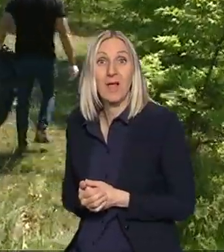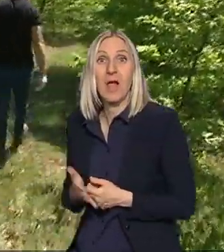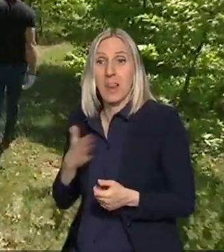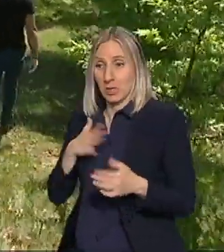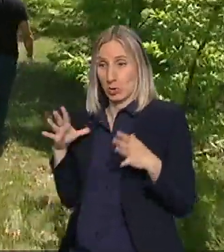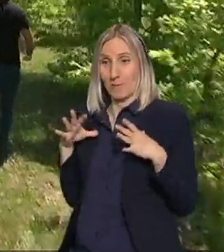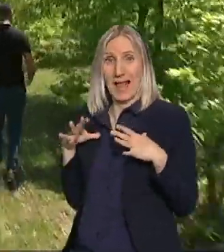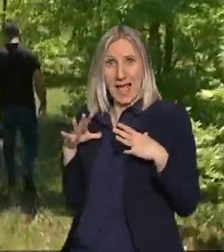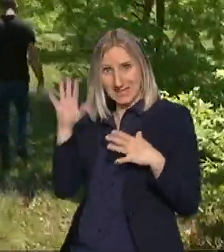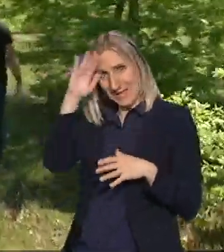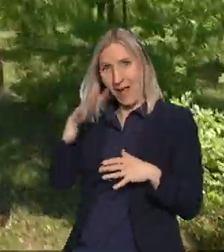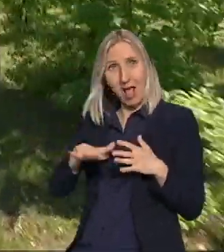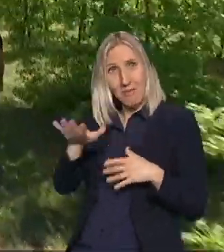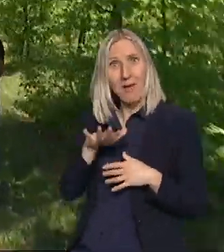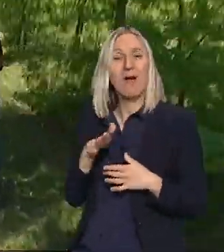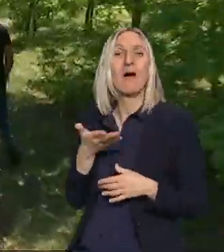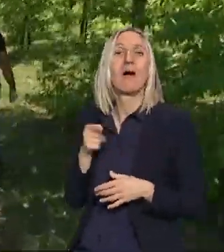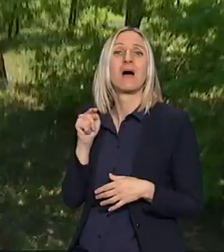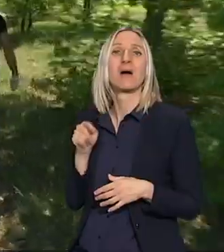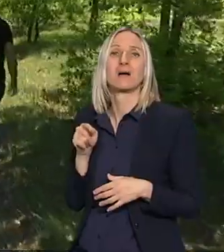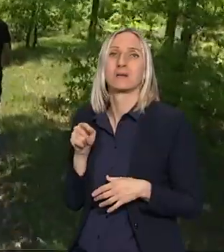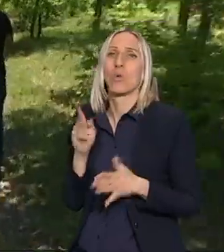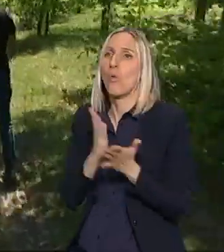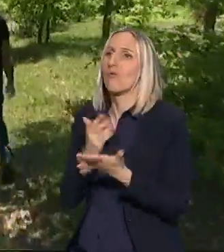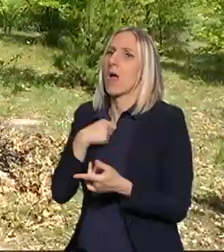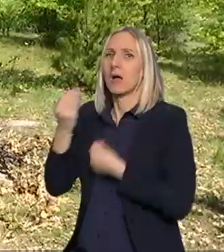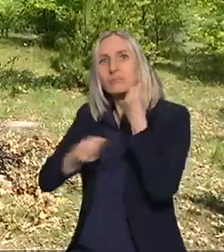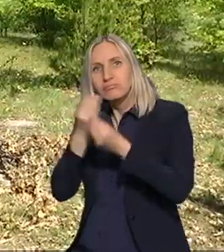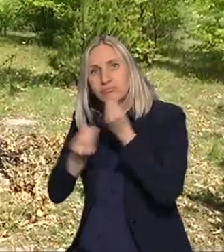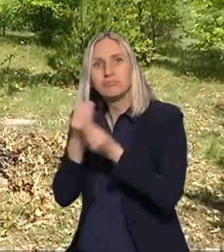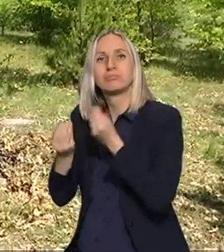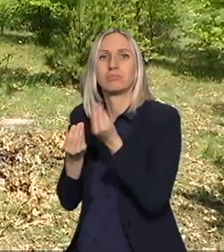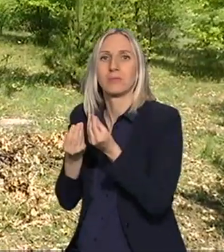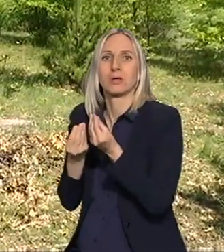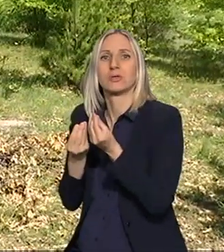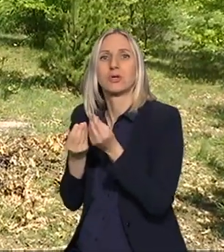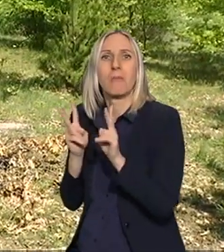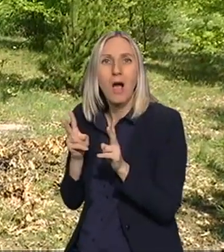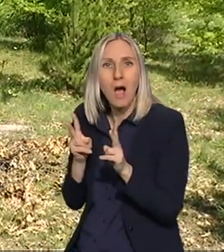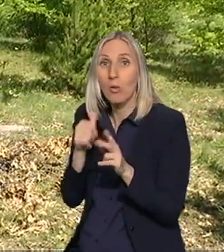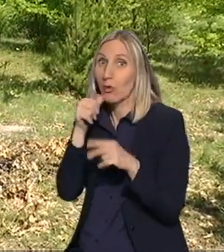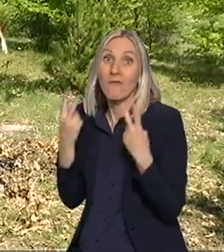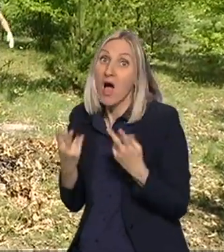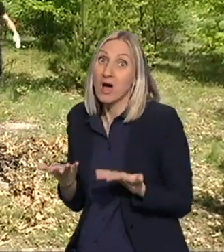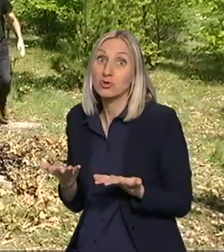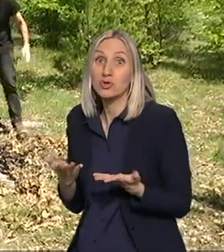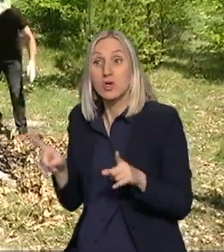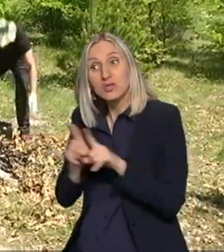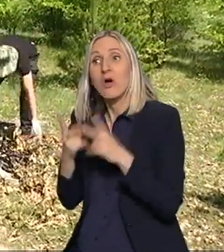koji se izađemo, pričamo kako je to, mislim, važno je da znamo